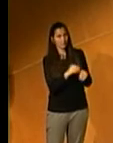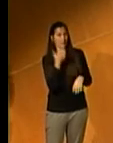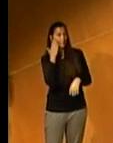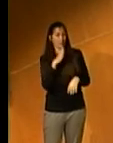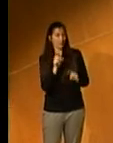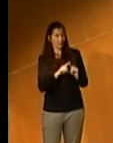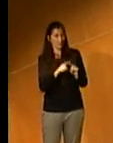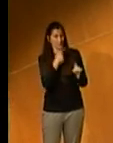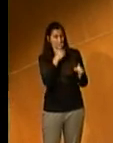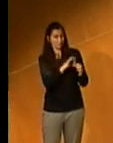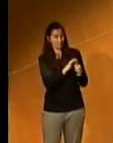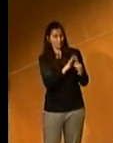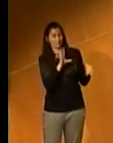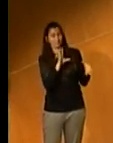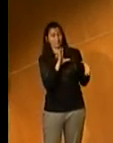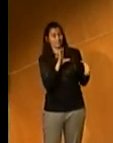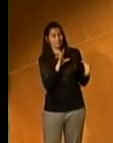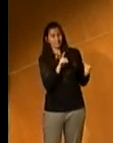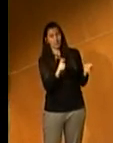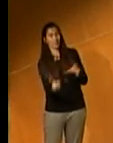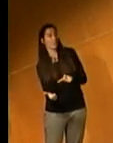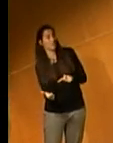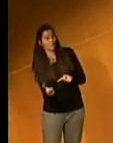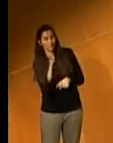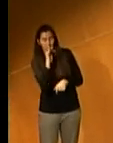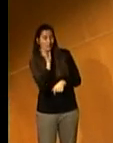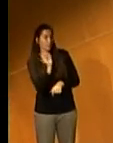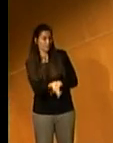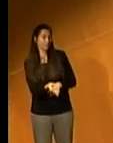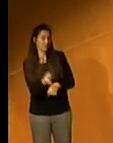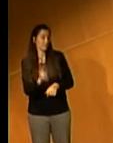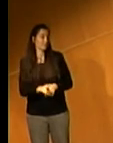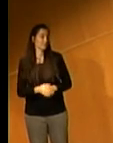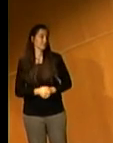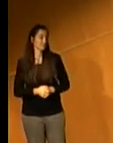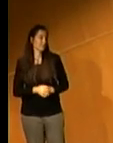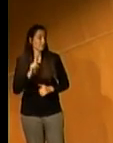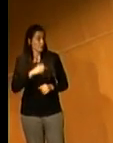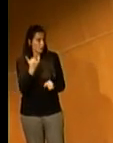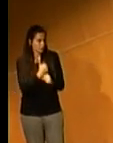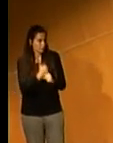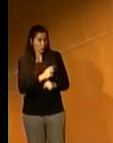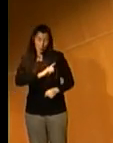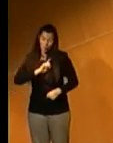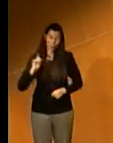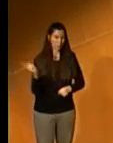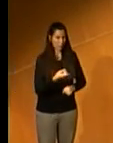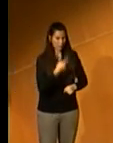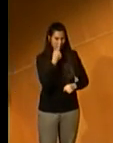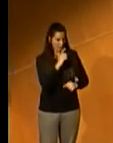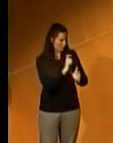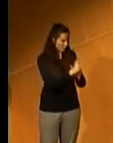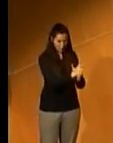maillon qui ne tient pas, à ce moment-là, ça ne sera pas possible. À chaque fois, il faut que tous les maillons de la chaîne soient